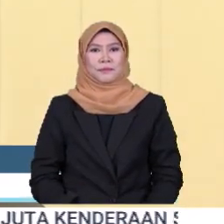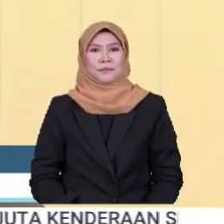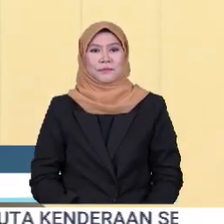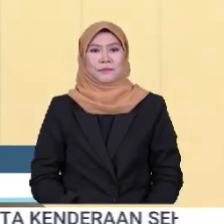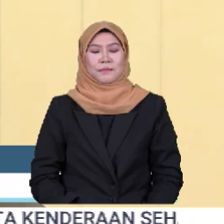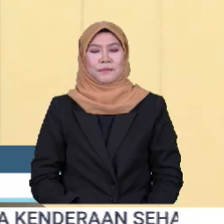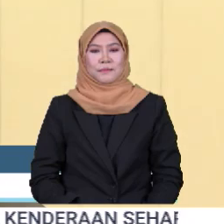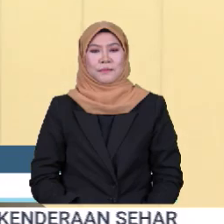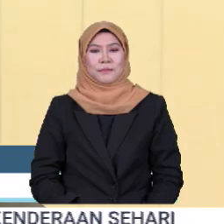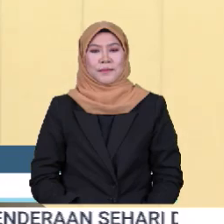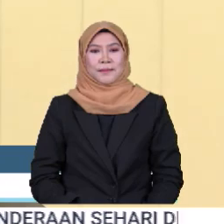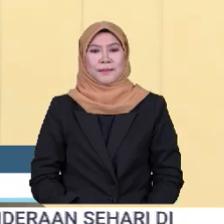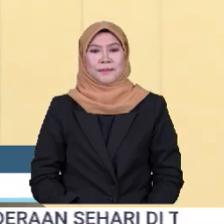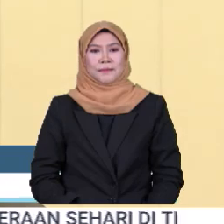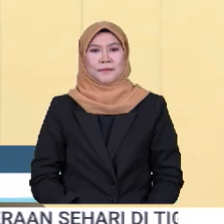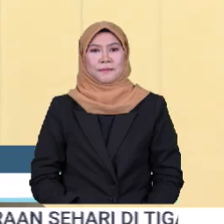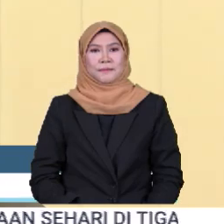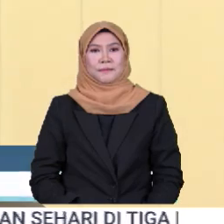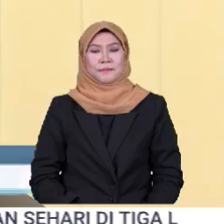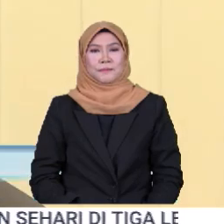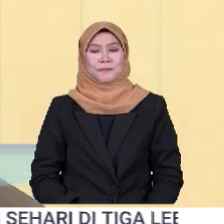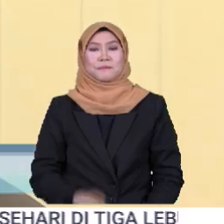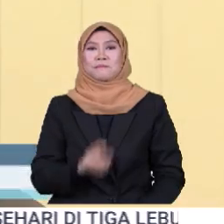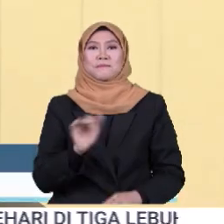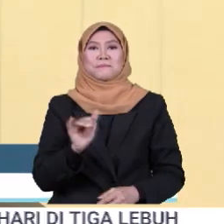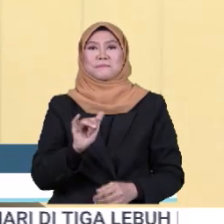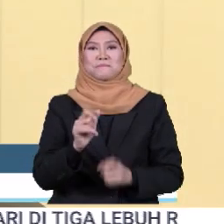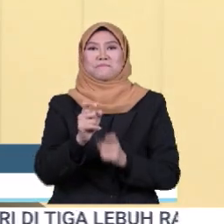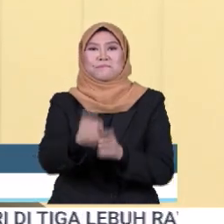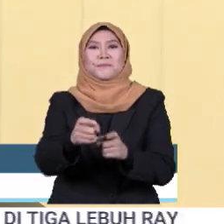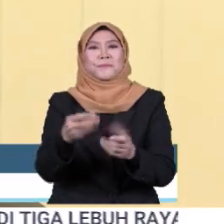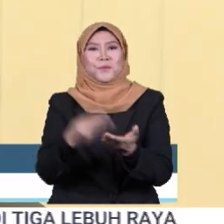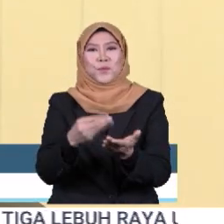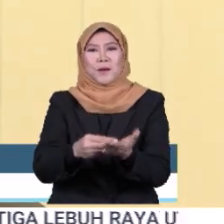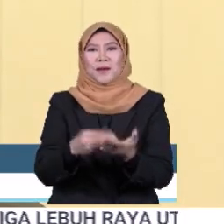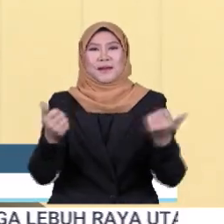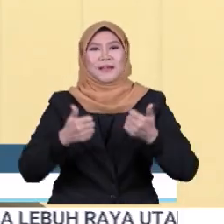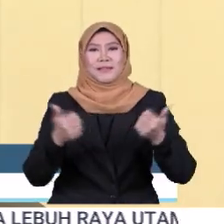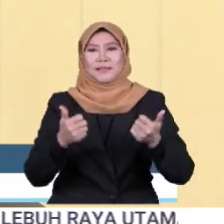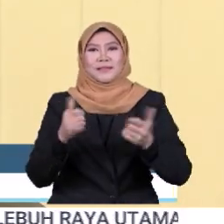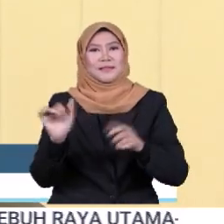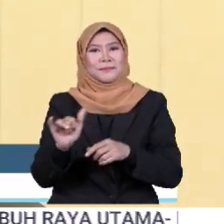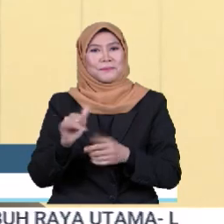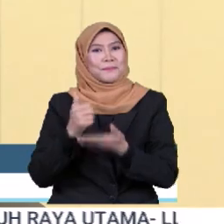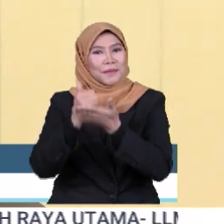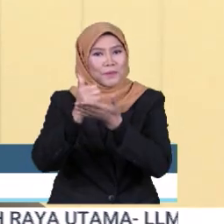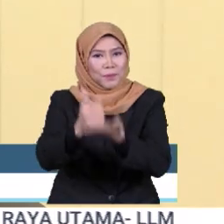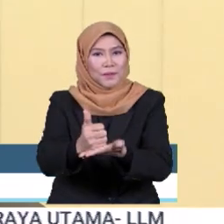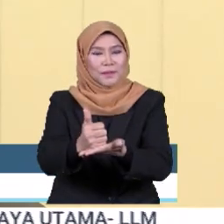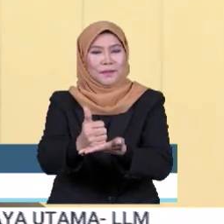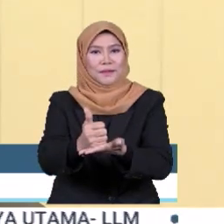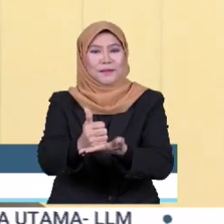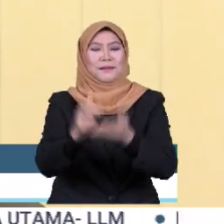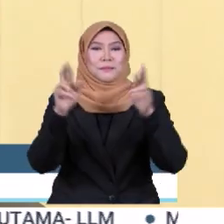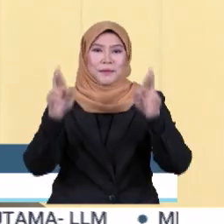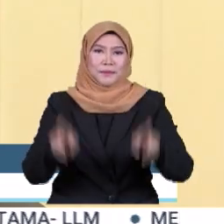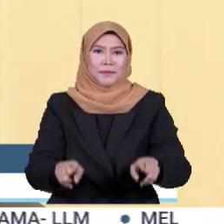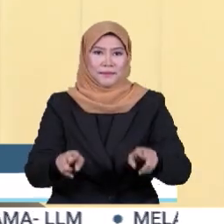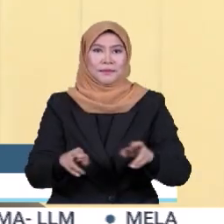Sebagai satu wang raya jugalah kepada rakyat. Bantuan bantuan kepada